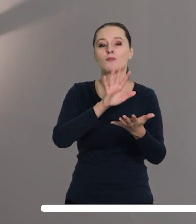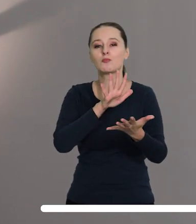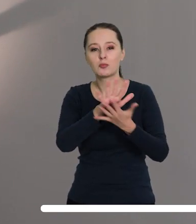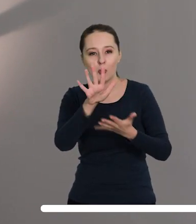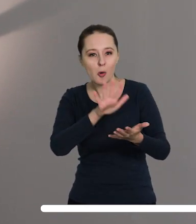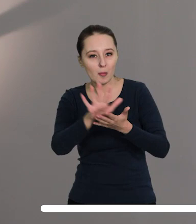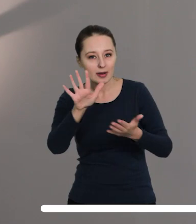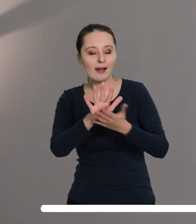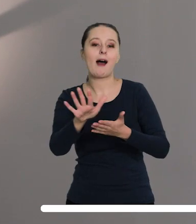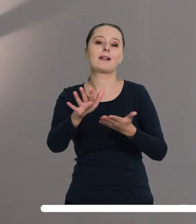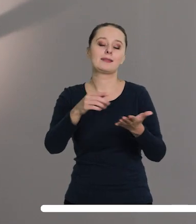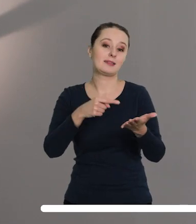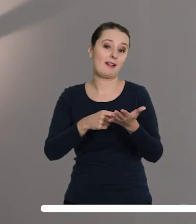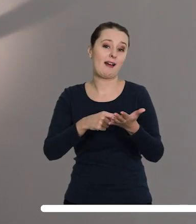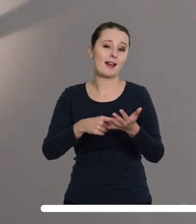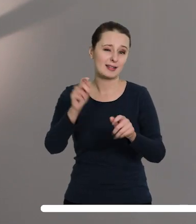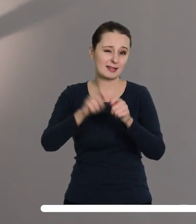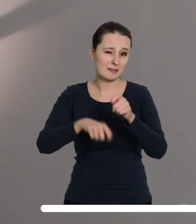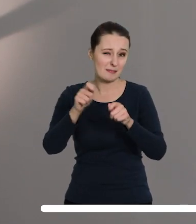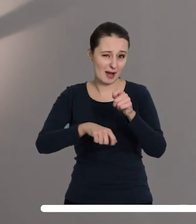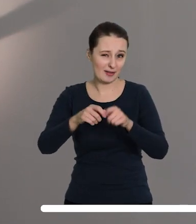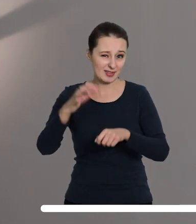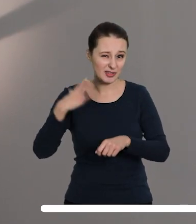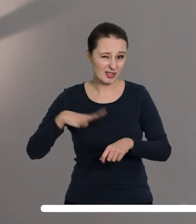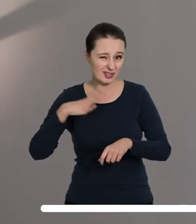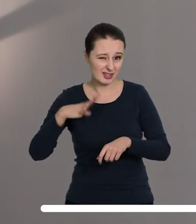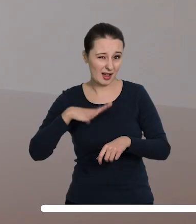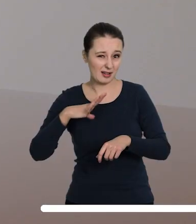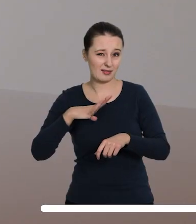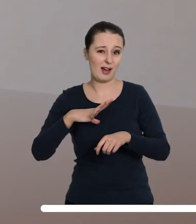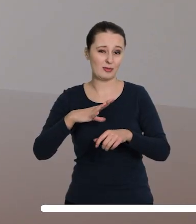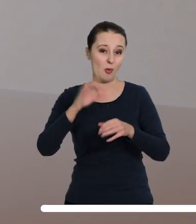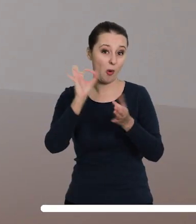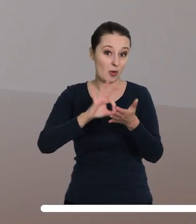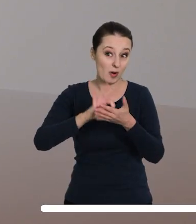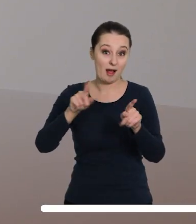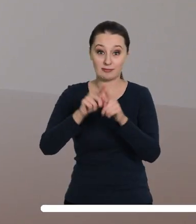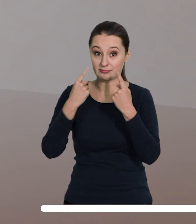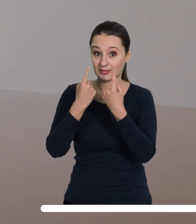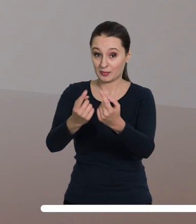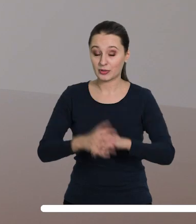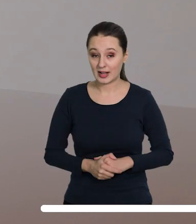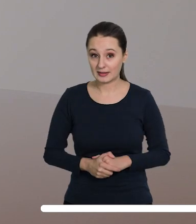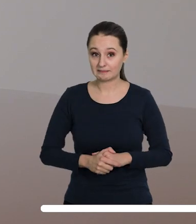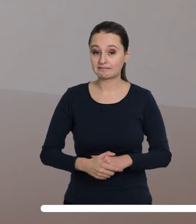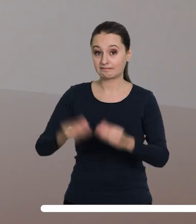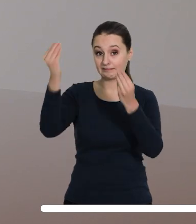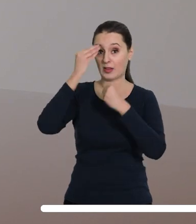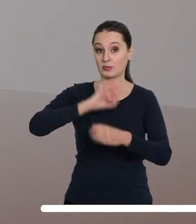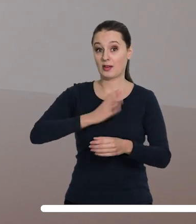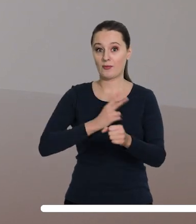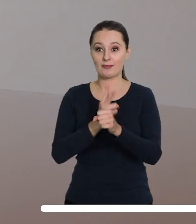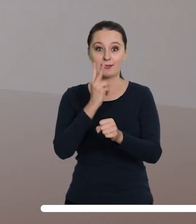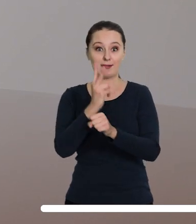występujące, publikacje, warto sprawdzać regularnie, samodzielnie. W nauce i własnej karierze naukowej